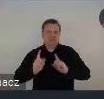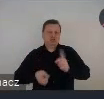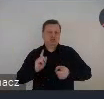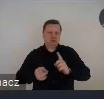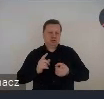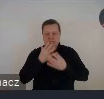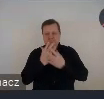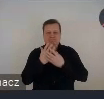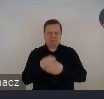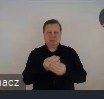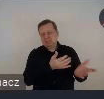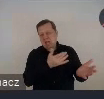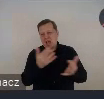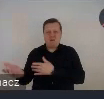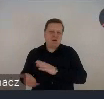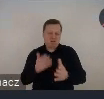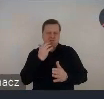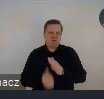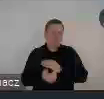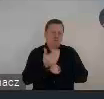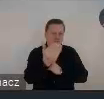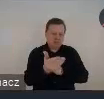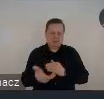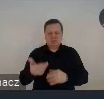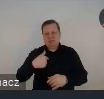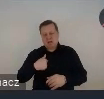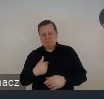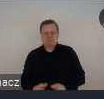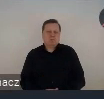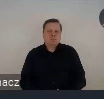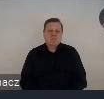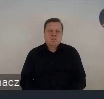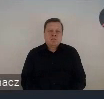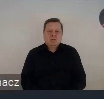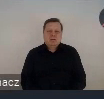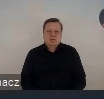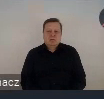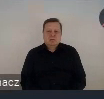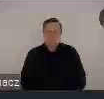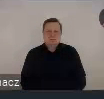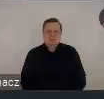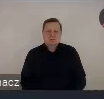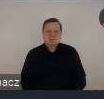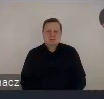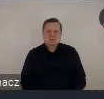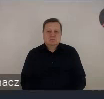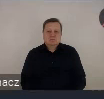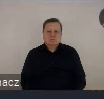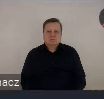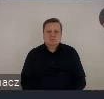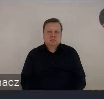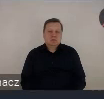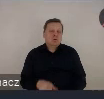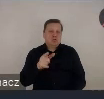sprawniej, z korzyścią zarówno dla nas, jak i dla Państwa. I na tym